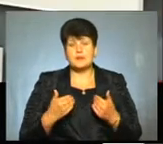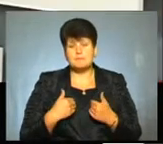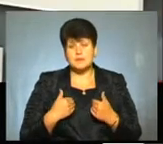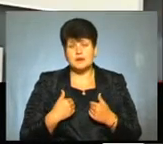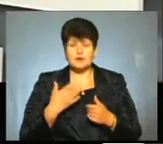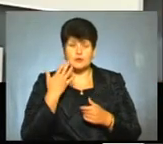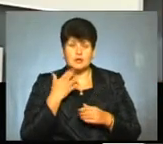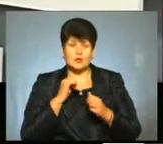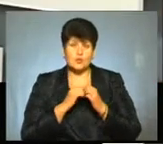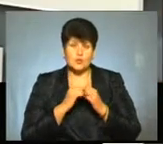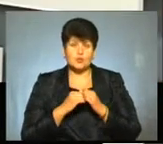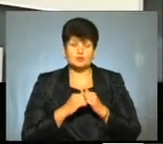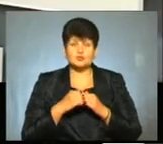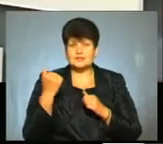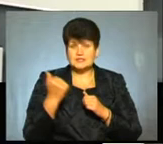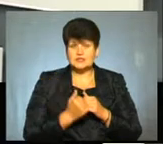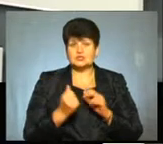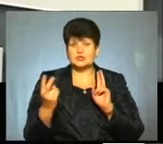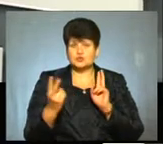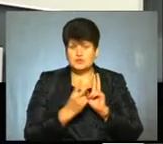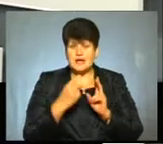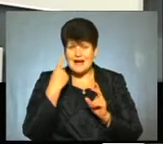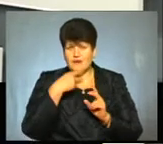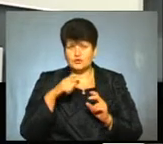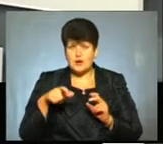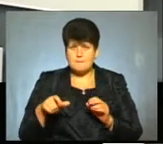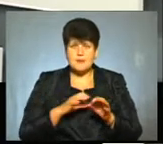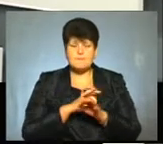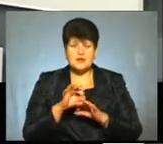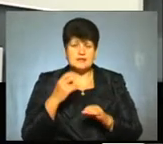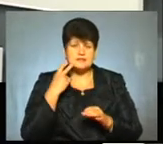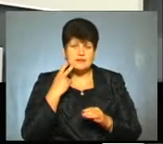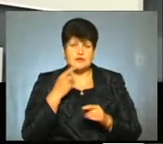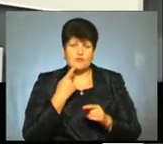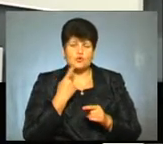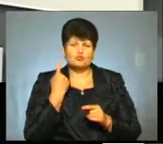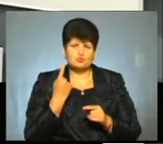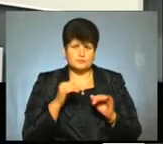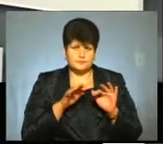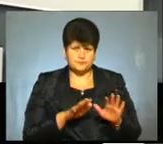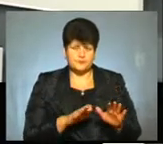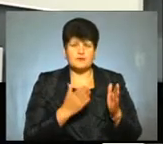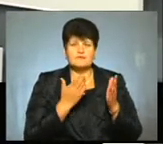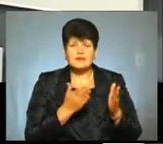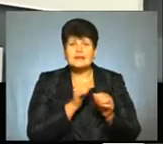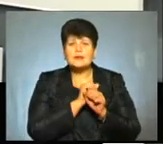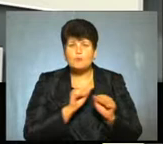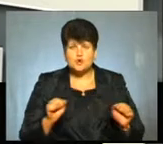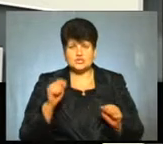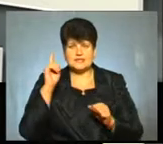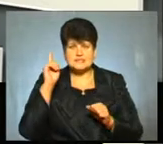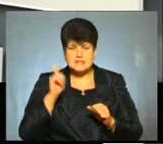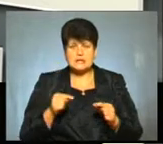А коли ми кожного тижня зустрічаємося з авторами проєктів, і завжди я їм наголошую одну річ. Ви не